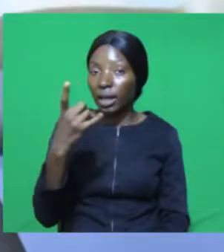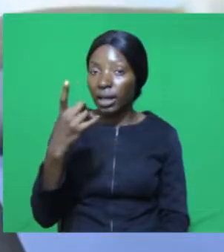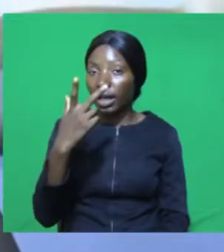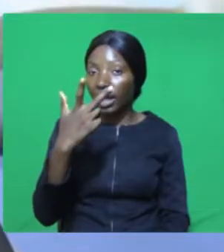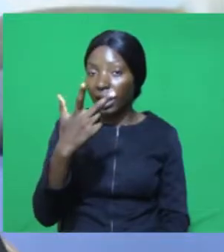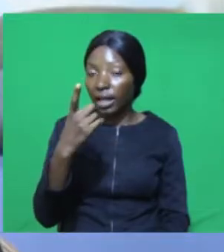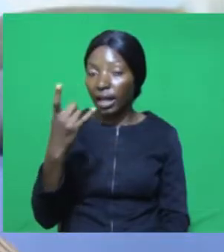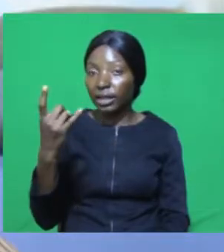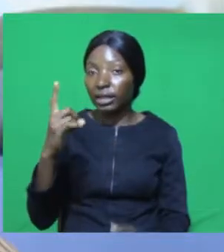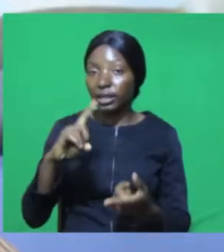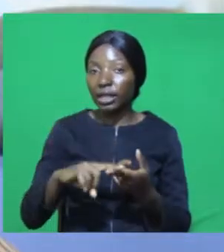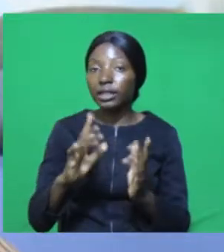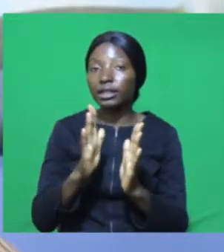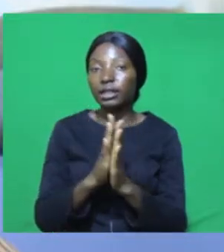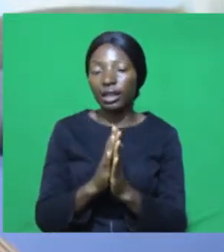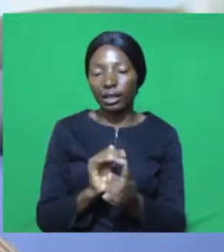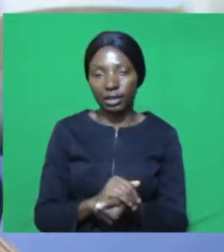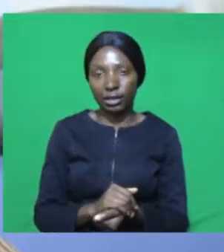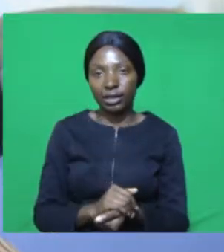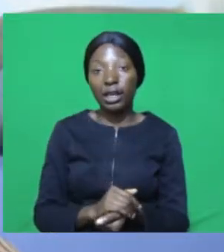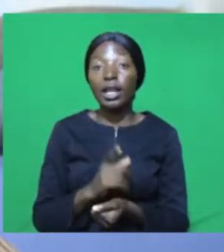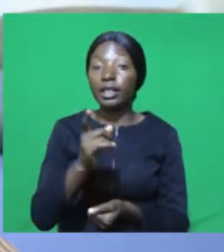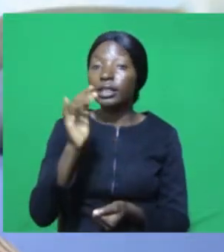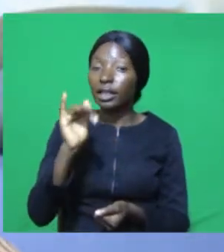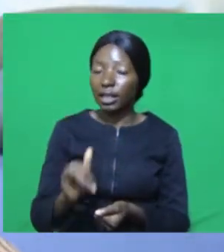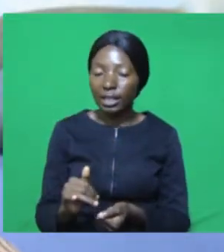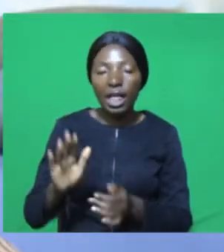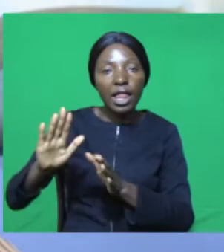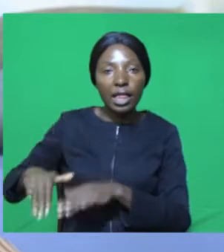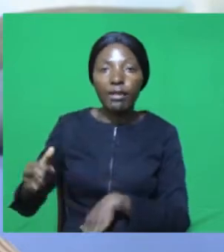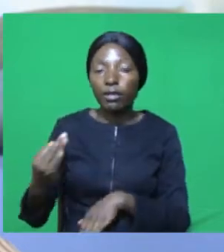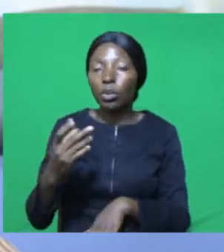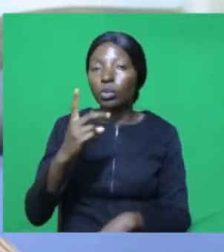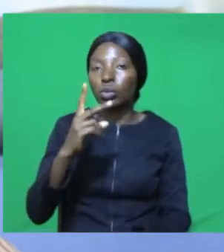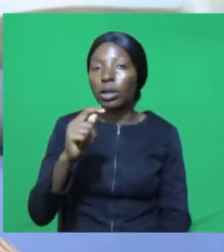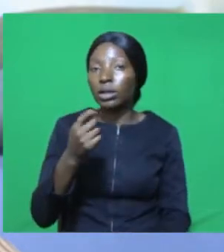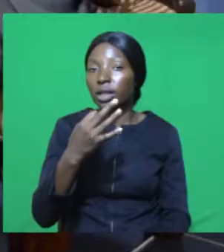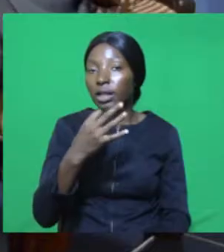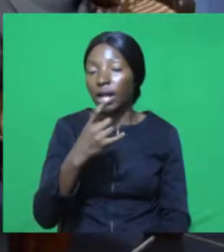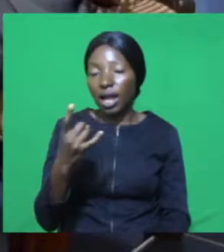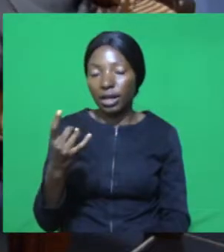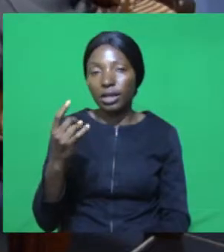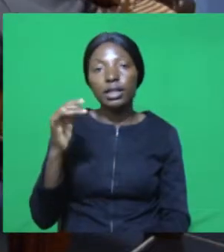1810. Yes. Cannot 1810. And Roma Kore Asara by